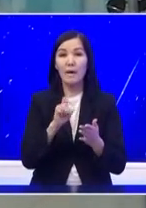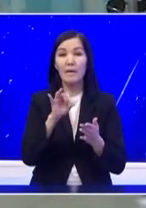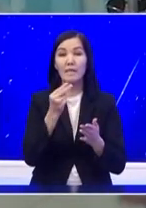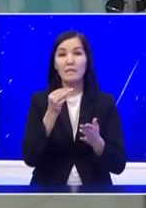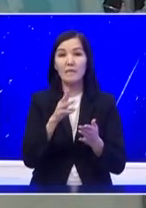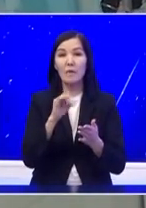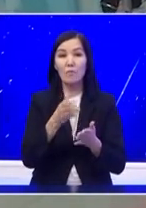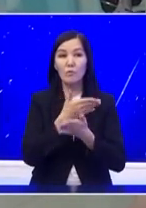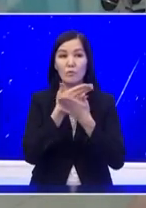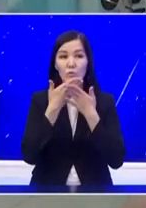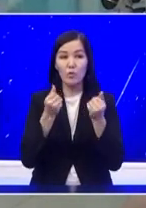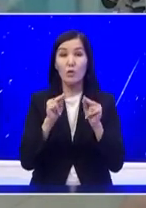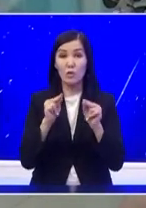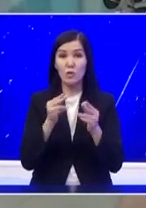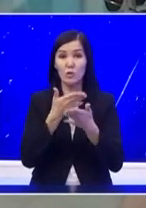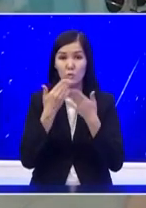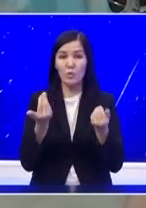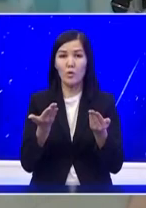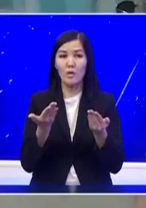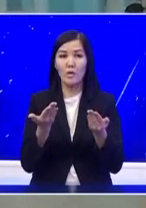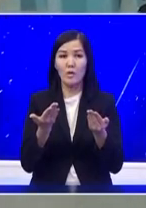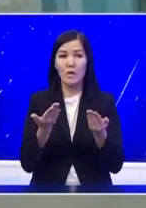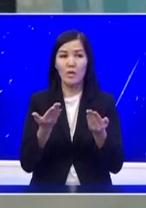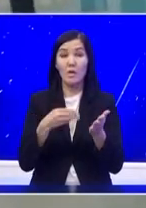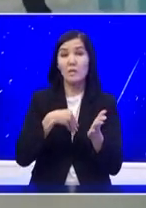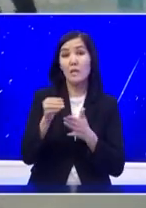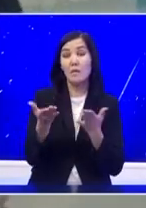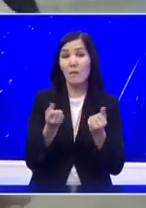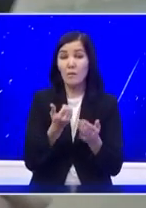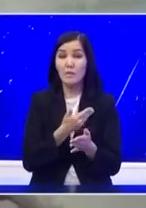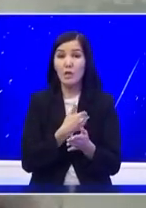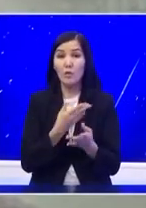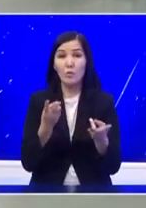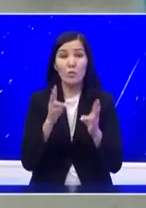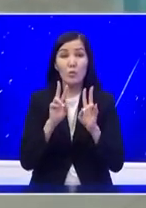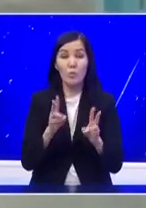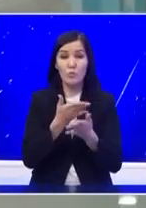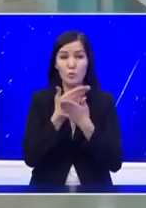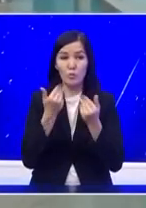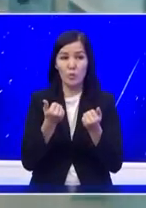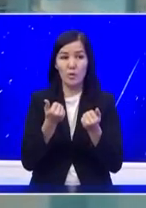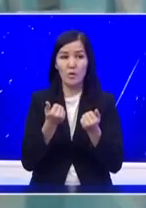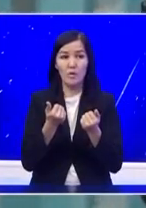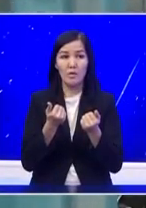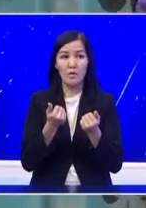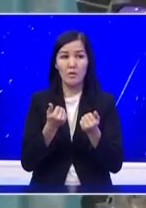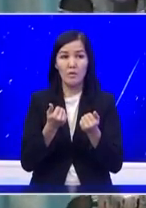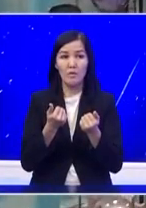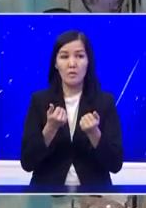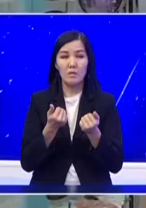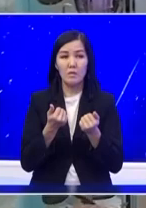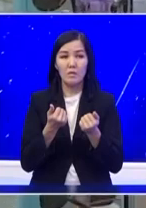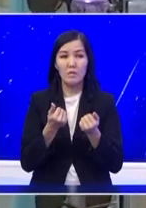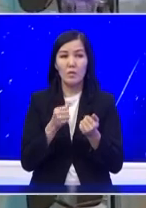аспирин жоқ, шынымен де жоқ. Алғымыз келет, нету в наличии. Біз енді алатынымыз аптавиктор ғой. Біз